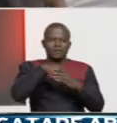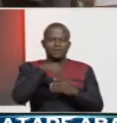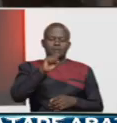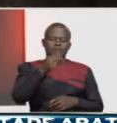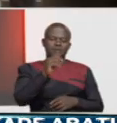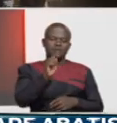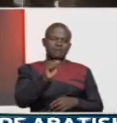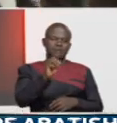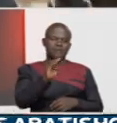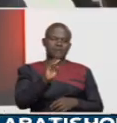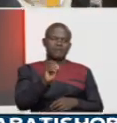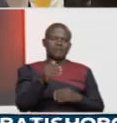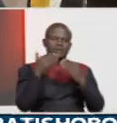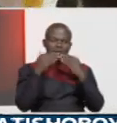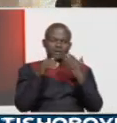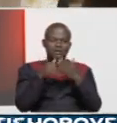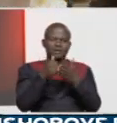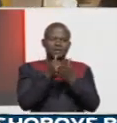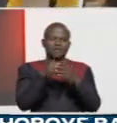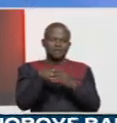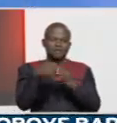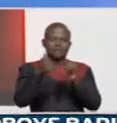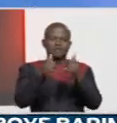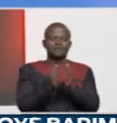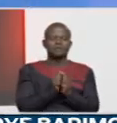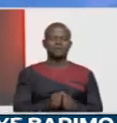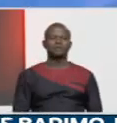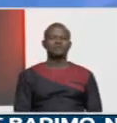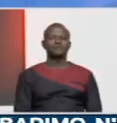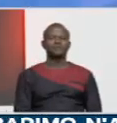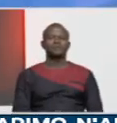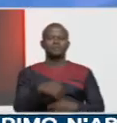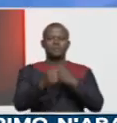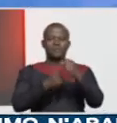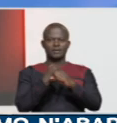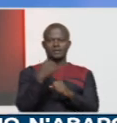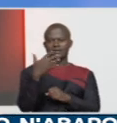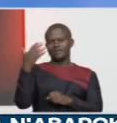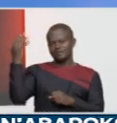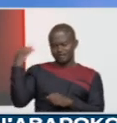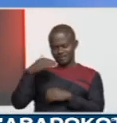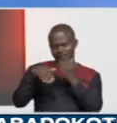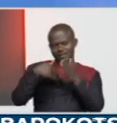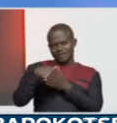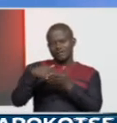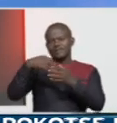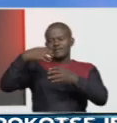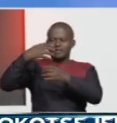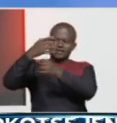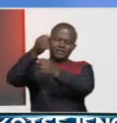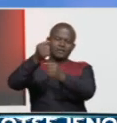Mahoko Didier yashimye uburyo Ubushinwa bubafasha muri uyu mukino. Mu myaka 5 ishize federasiyo imaze nibura